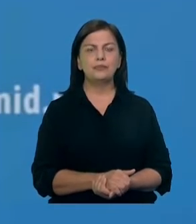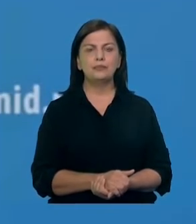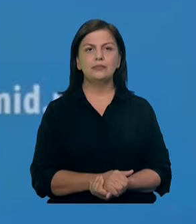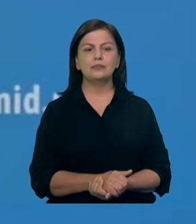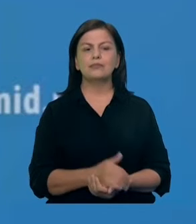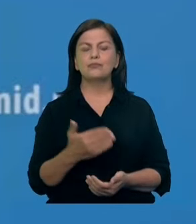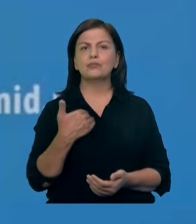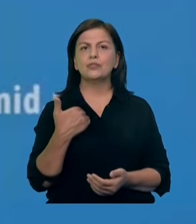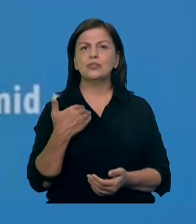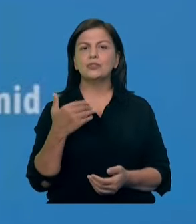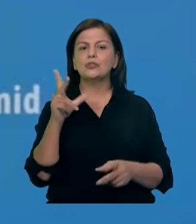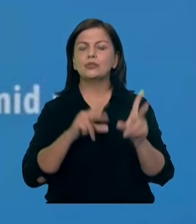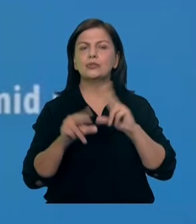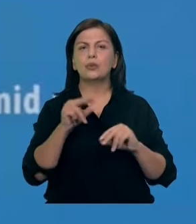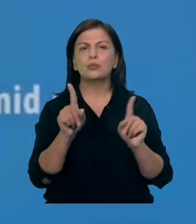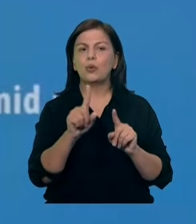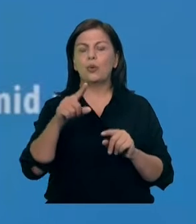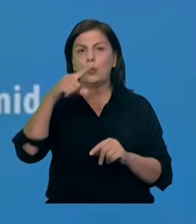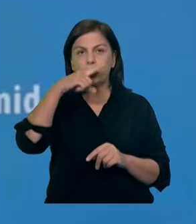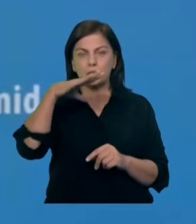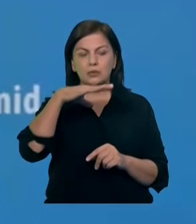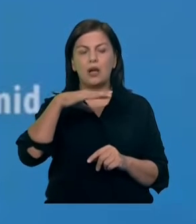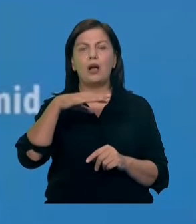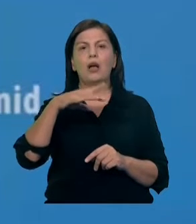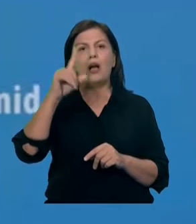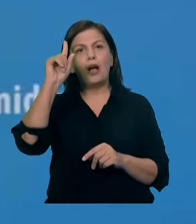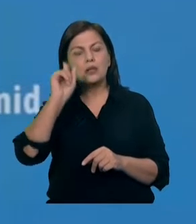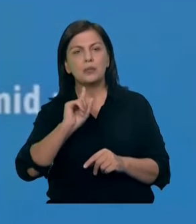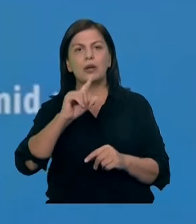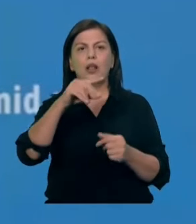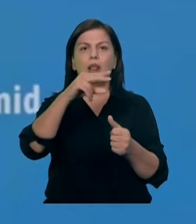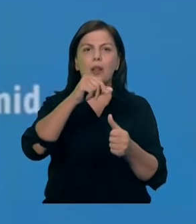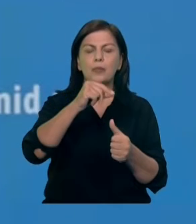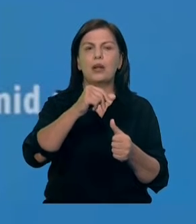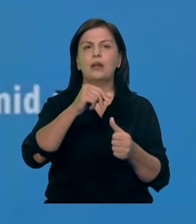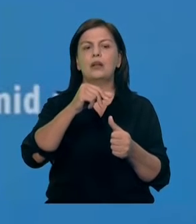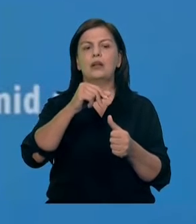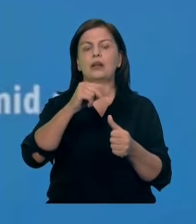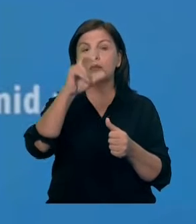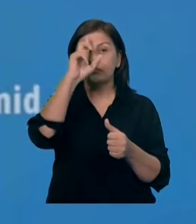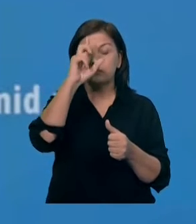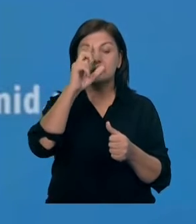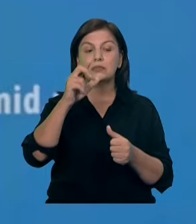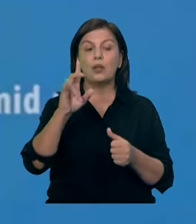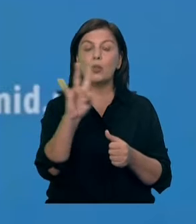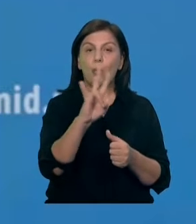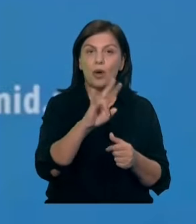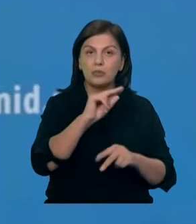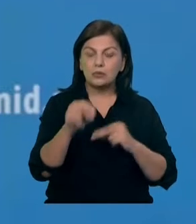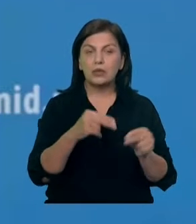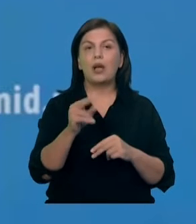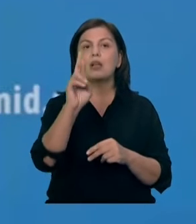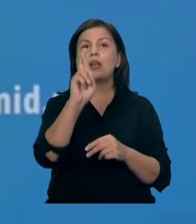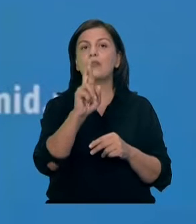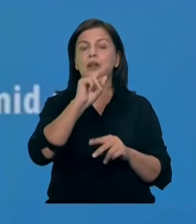Hesab edirik ki, Rusiya, Azərbaycan ve Ermənistan liderlerinin 2020-ci il 9 noyabr ve 2021-ci il 11 yanvar razılaşmalarının hayata